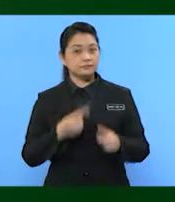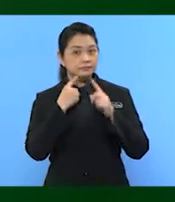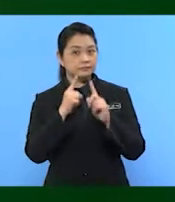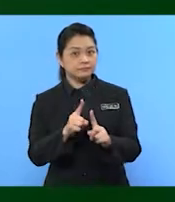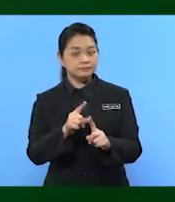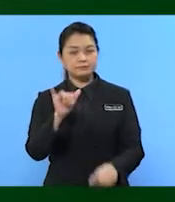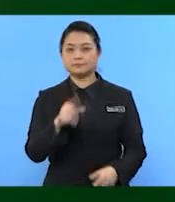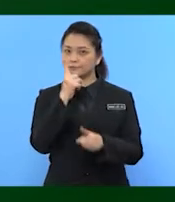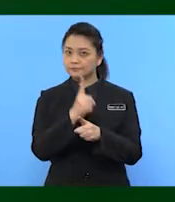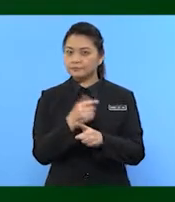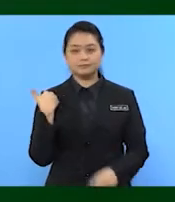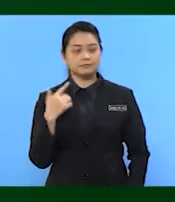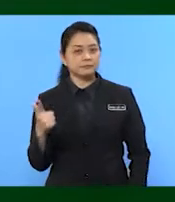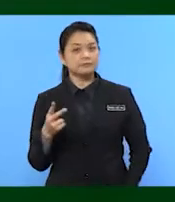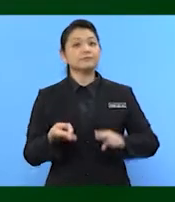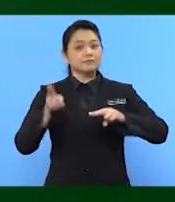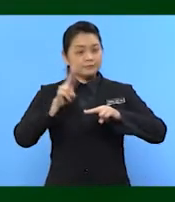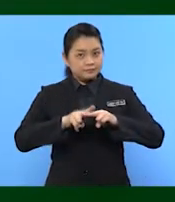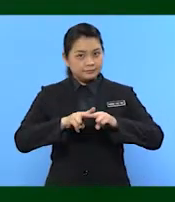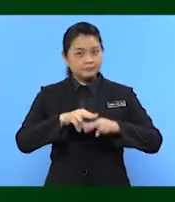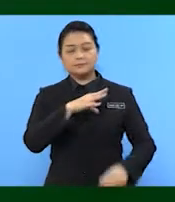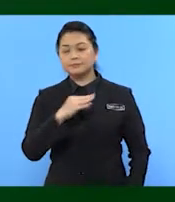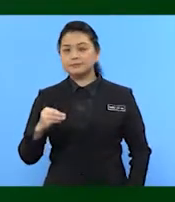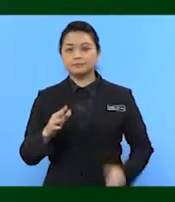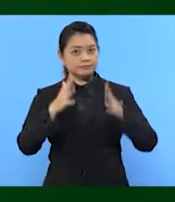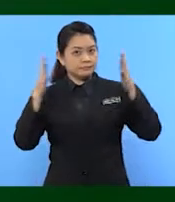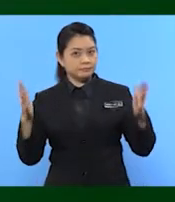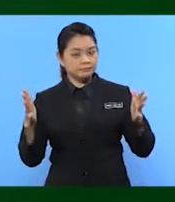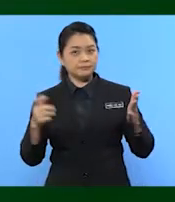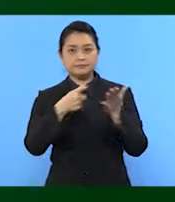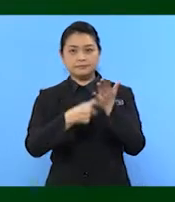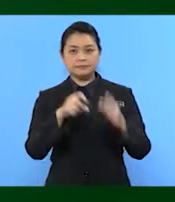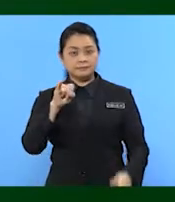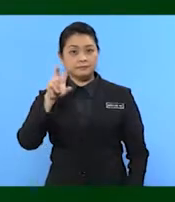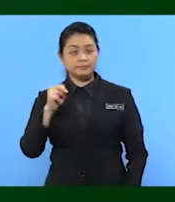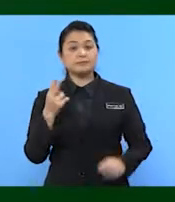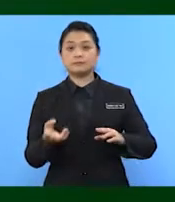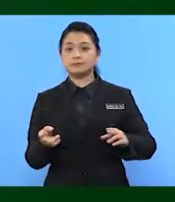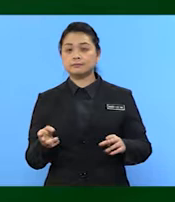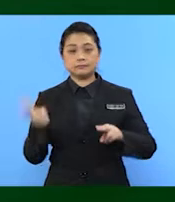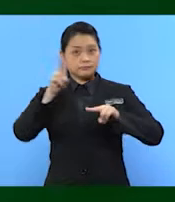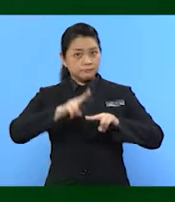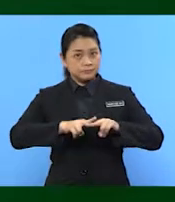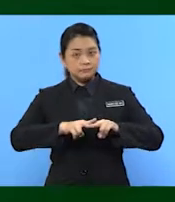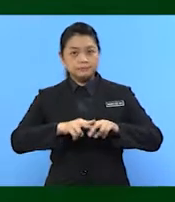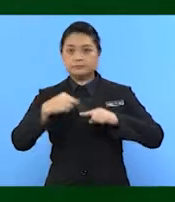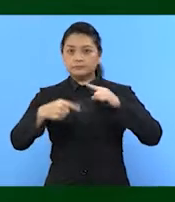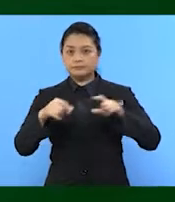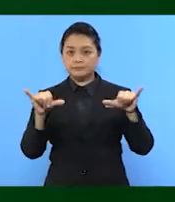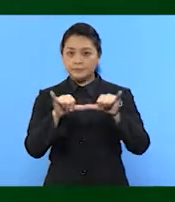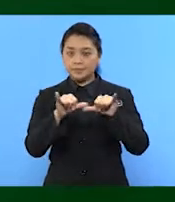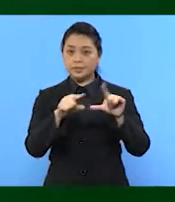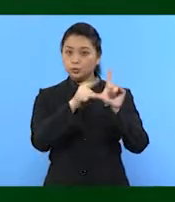Jawapan yang betul ialah bertambah dan membesar. Nilai sinus bertambah apabila saiz